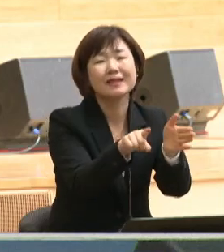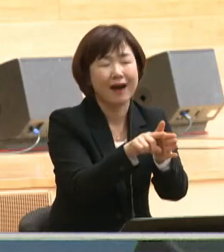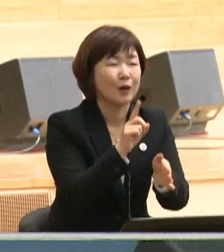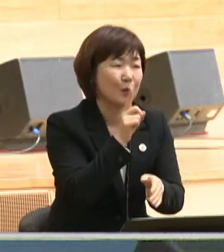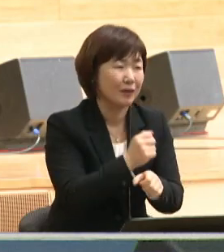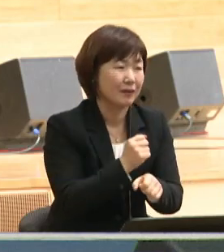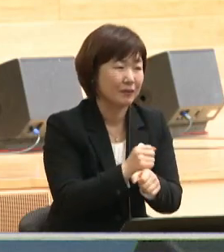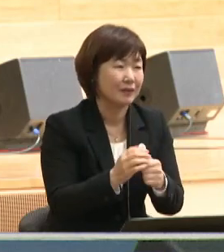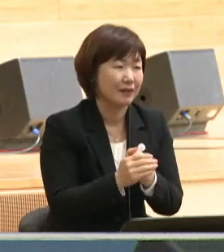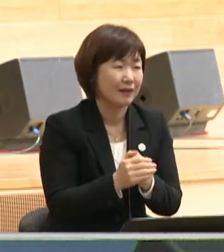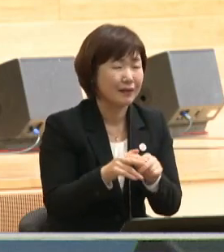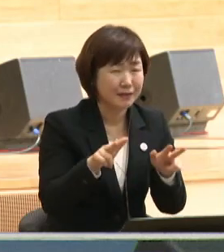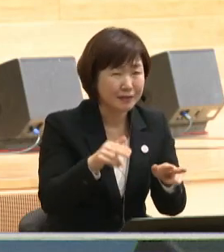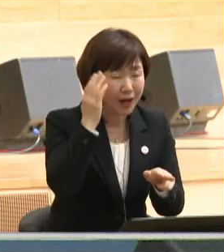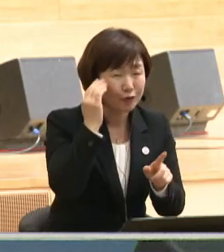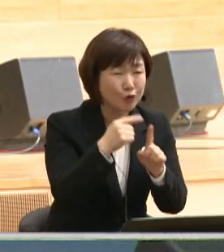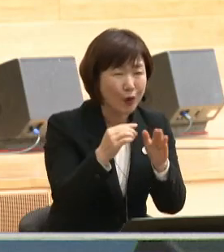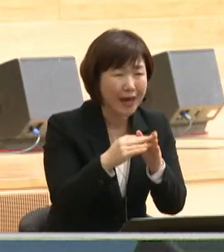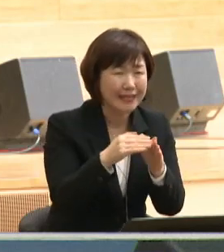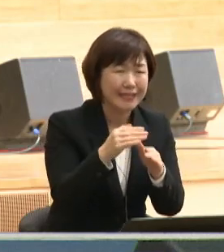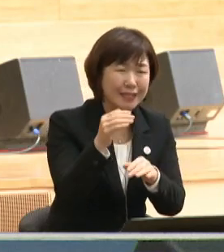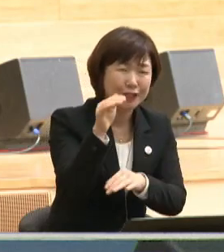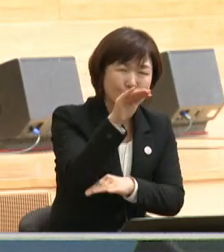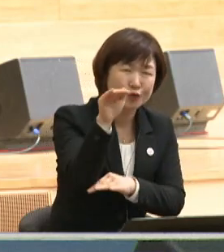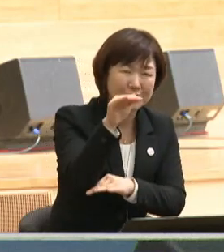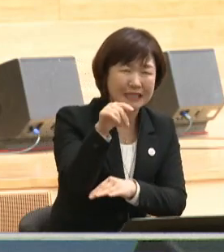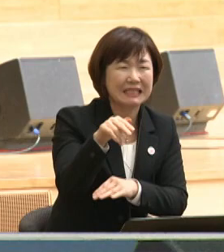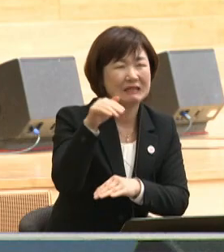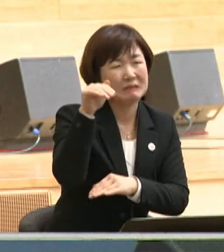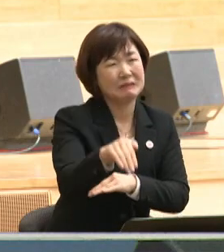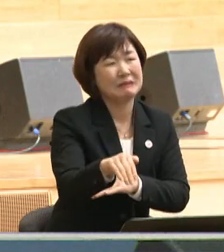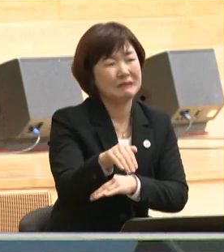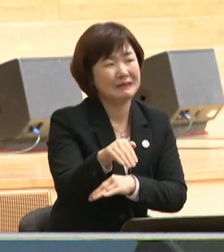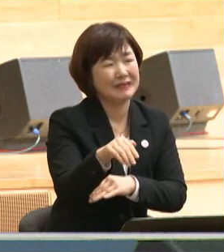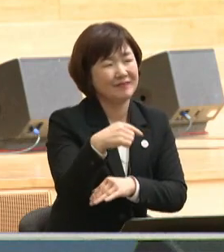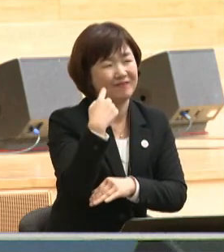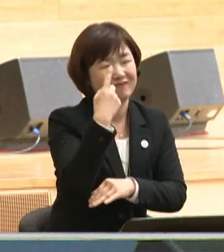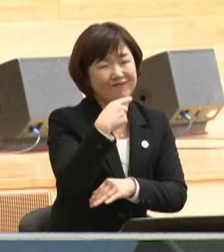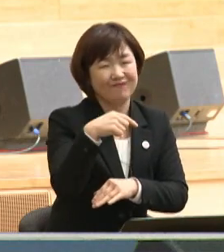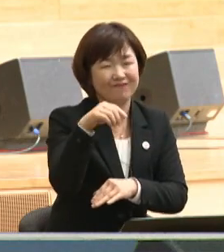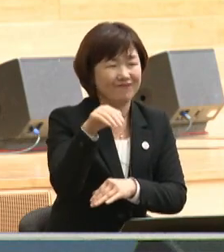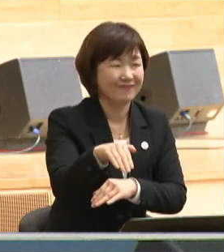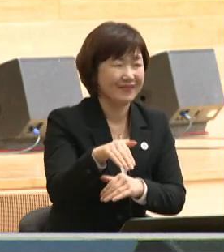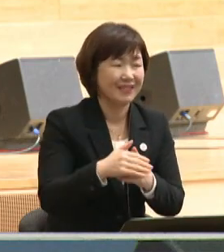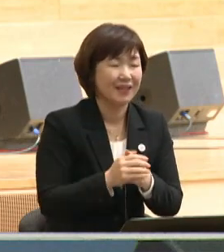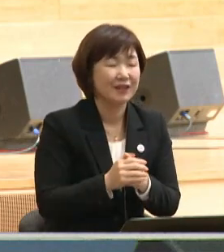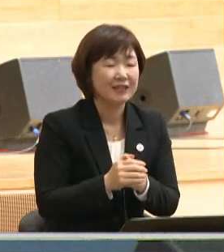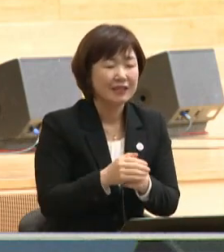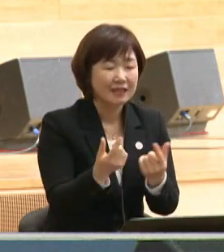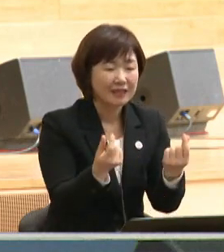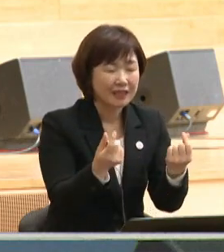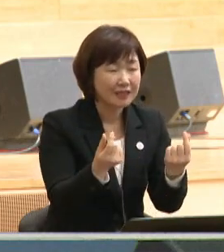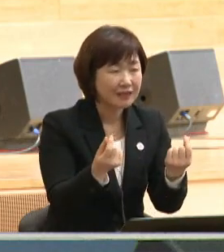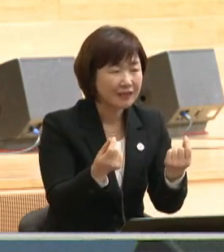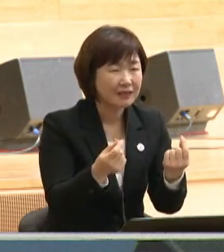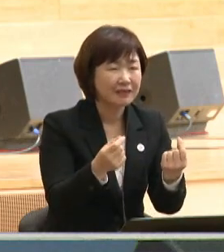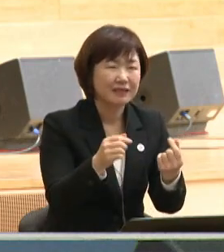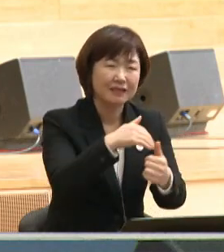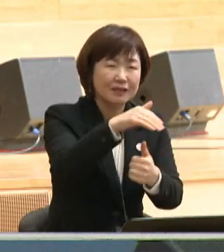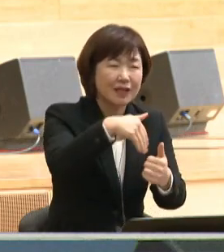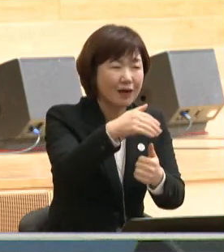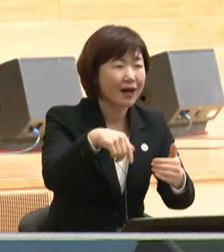이런 수준인 것이죠 자 그렇다면 우리는 이러한 현실 속에서 어떻게 살아가야